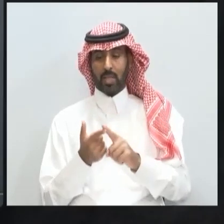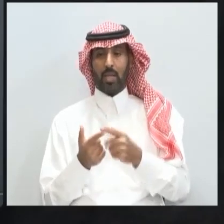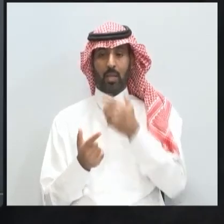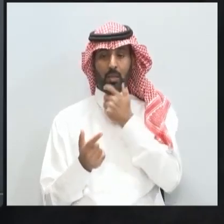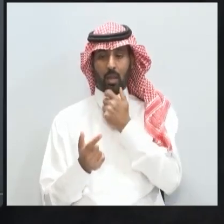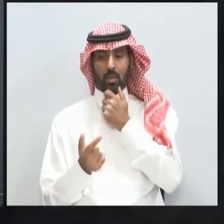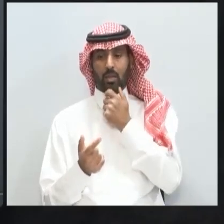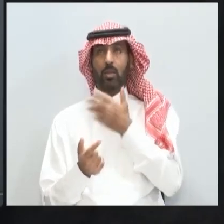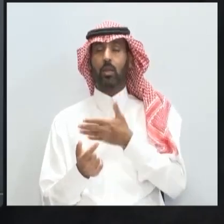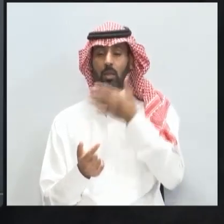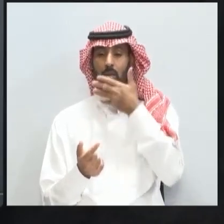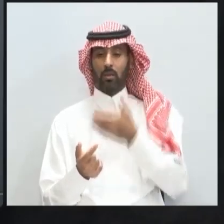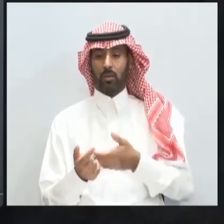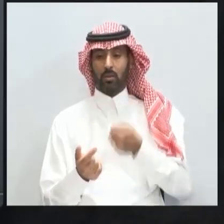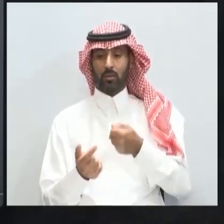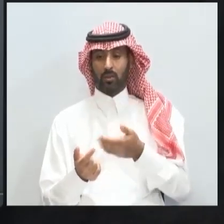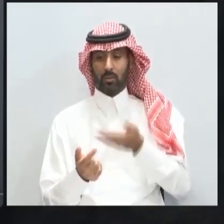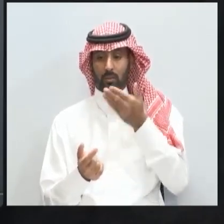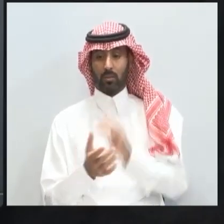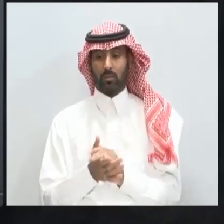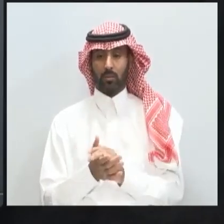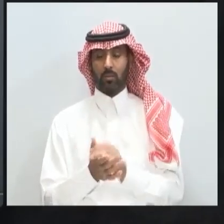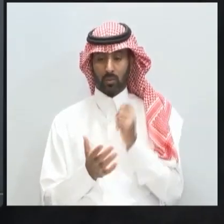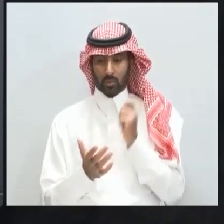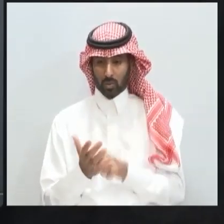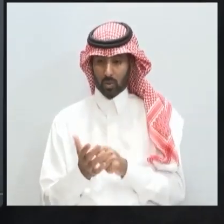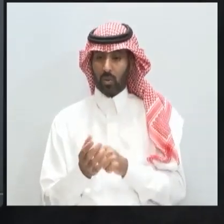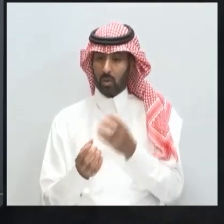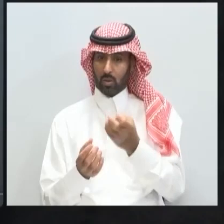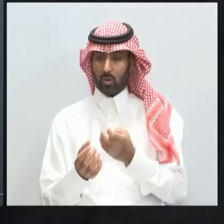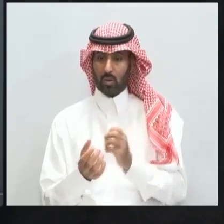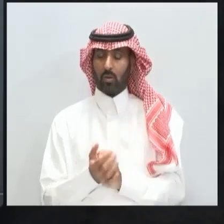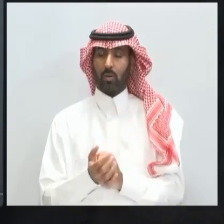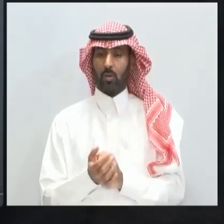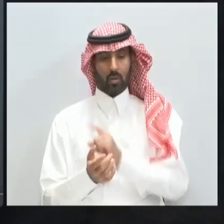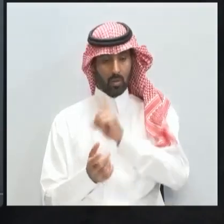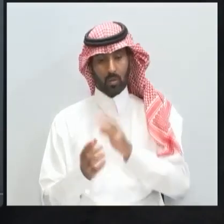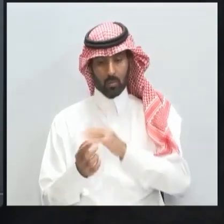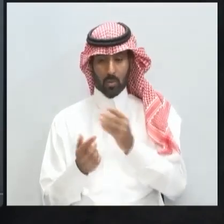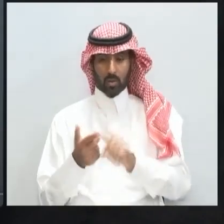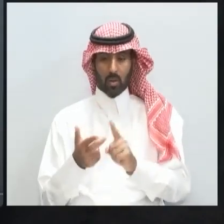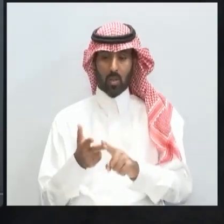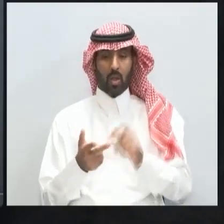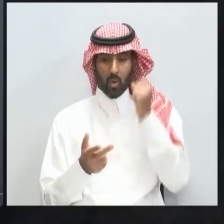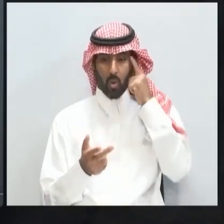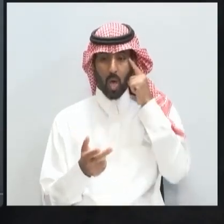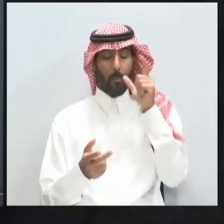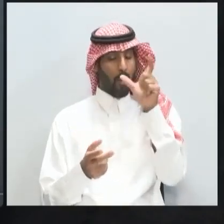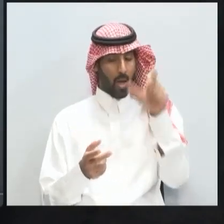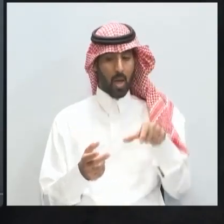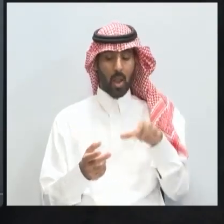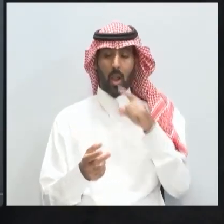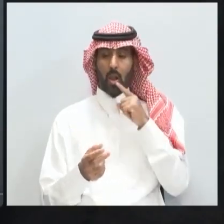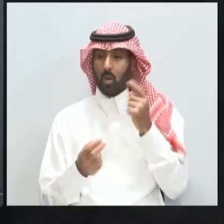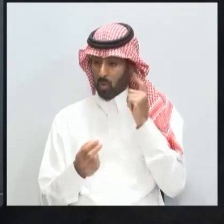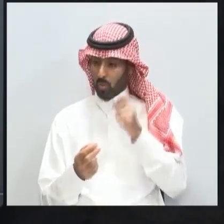عليه الصلاه والسلام هي المصدر الثاني مصدر التشريع ثم بعد ذلك الاجماع ما اجمع عليه علماء الامه فهذا